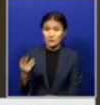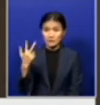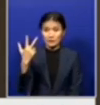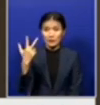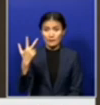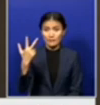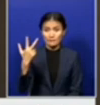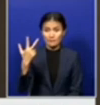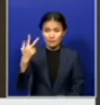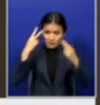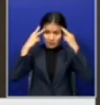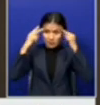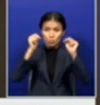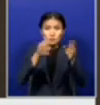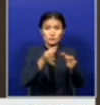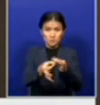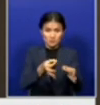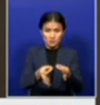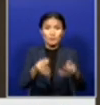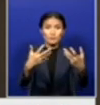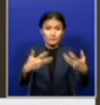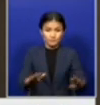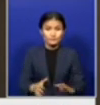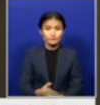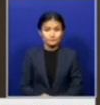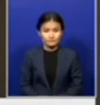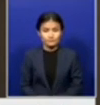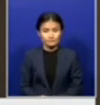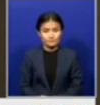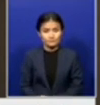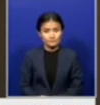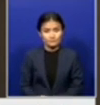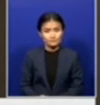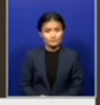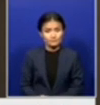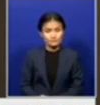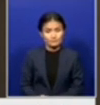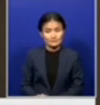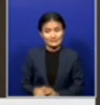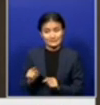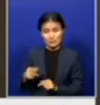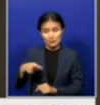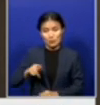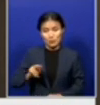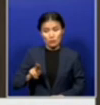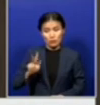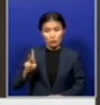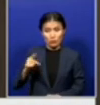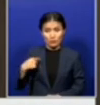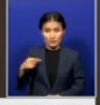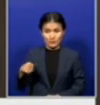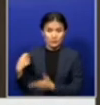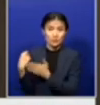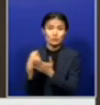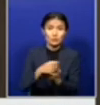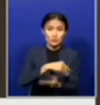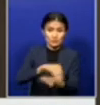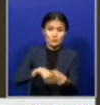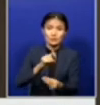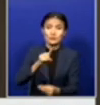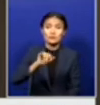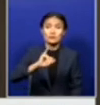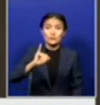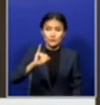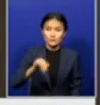ชี้แจงต่อสภาแห่งนี้นะครับผมขอเรียนต่อรัฐบาลอย่างนี้ว่ารัฐบาลจะต้อง